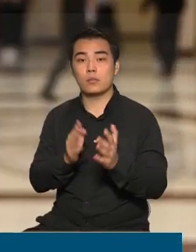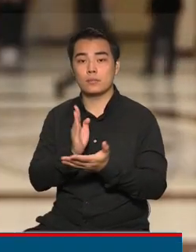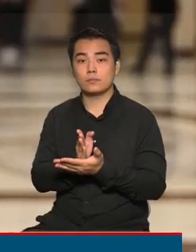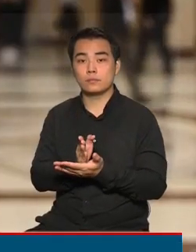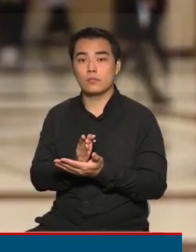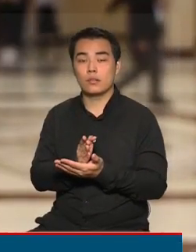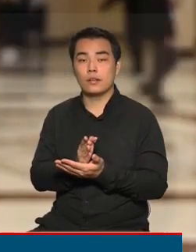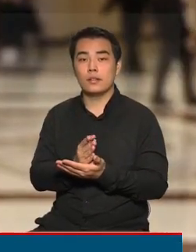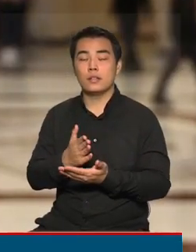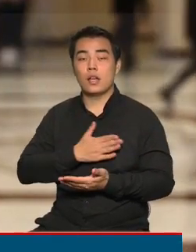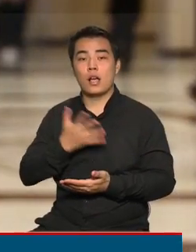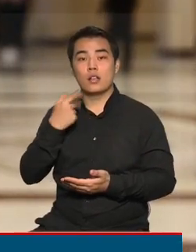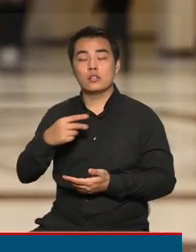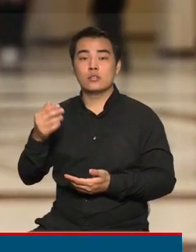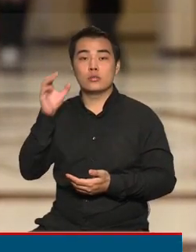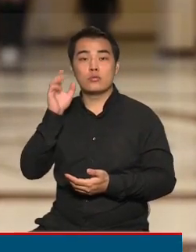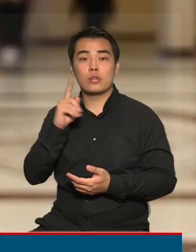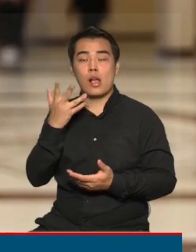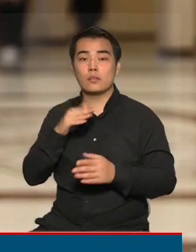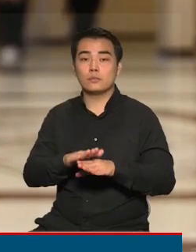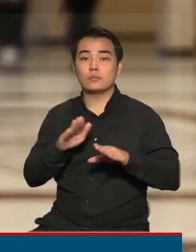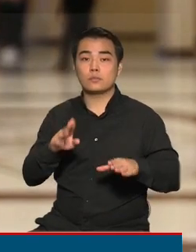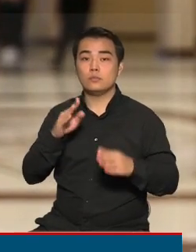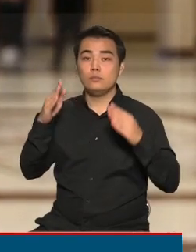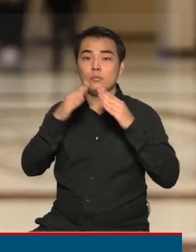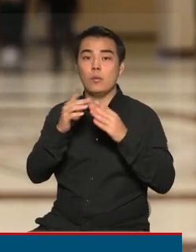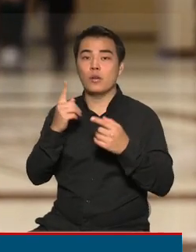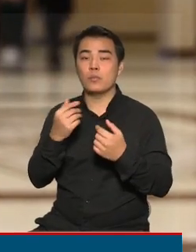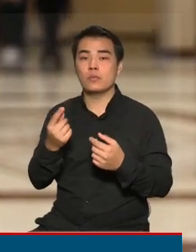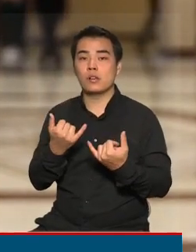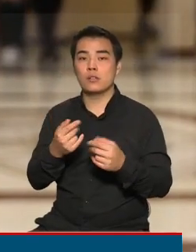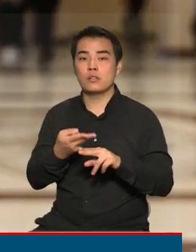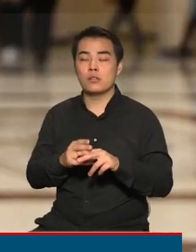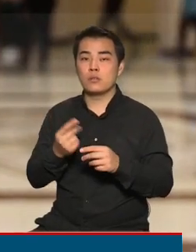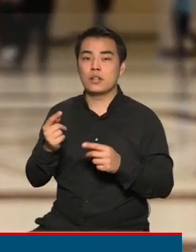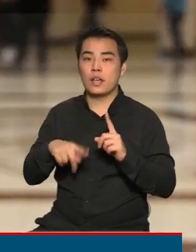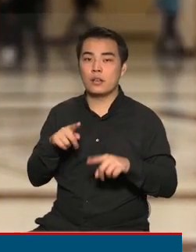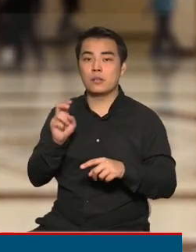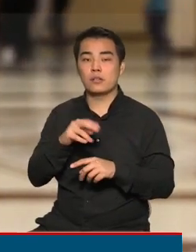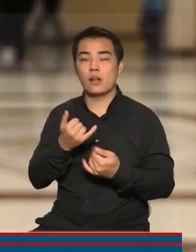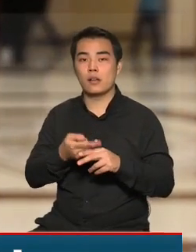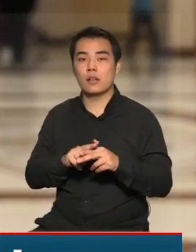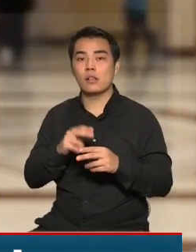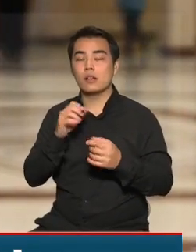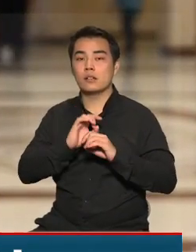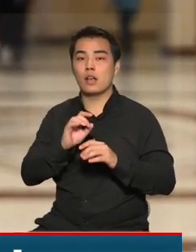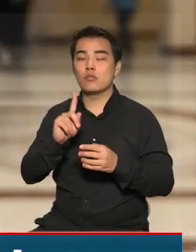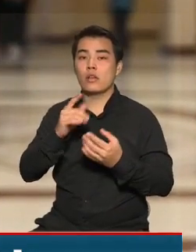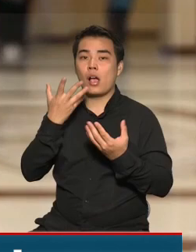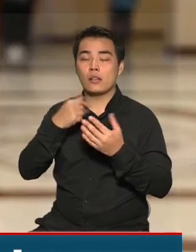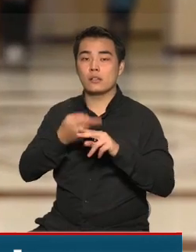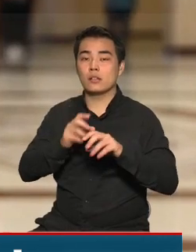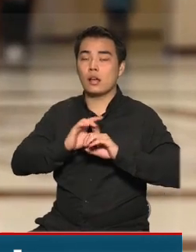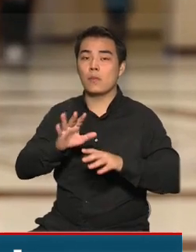И когда вот я слышу о том, бізден балалар үйіне неге жиі барасыңдар деп көп сұрайды. Мен балаларға мейірім жетіспейтінін айтам. Сондықтан бұл